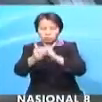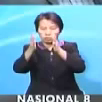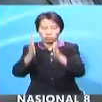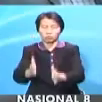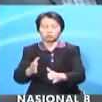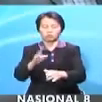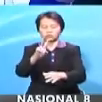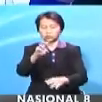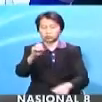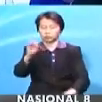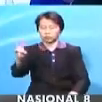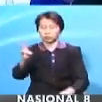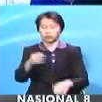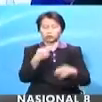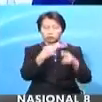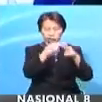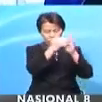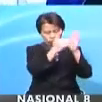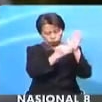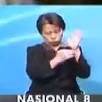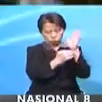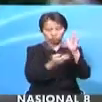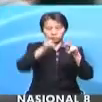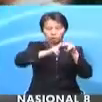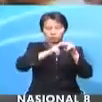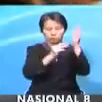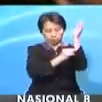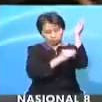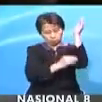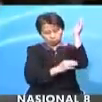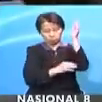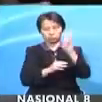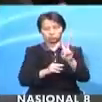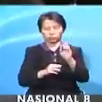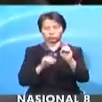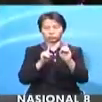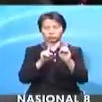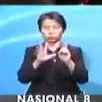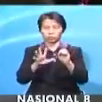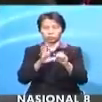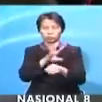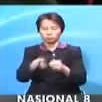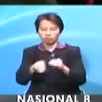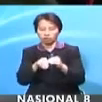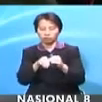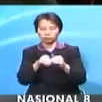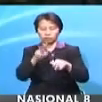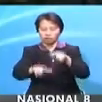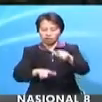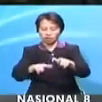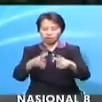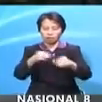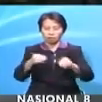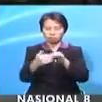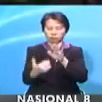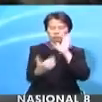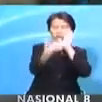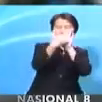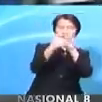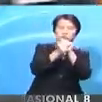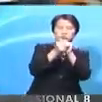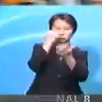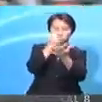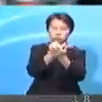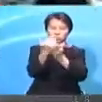2007 saudara itu diperluas lagi pada bulan Juli 2015 untuk memasukkan langkah-langkah khas menentang keganasan dalam